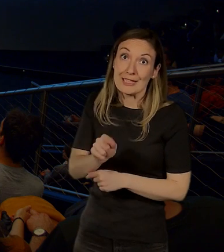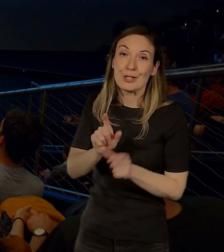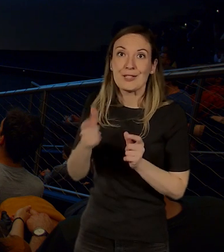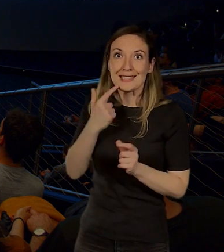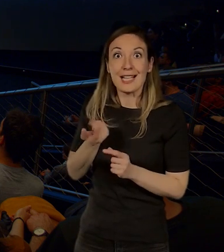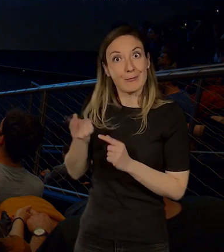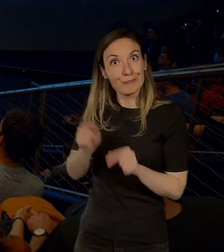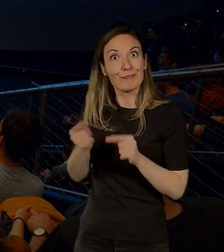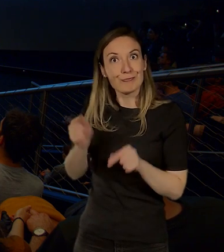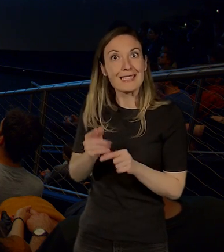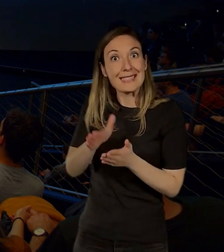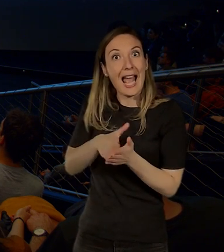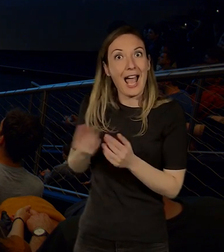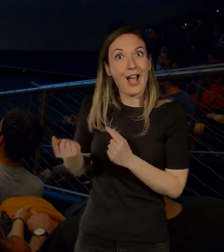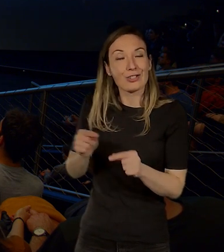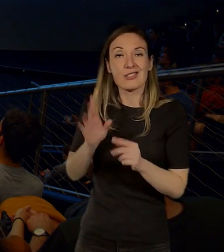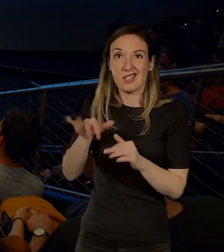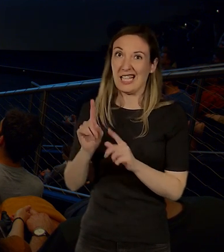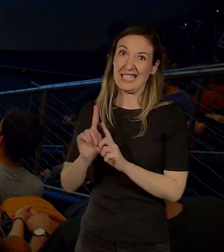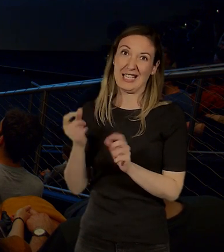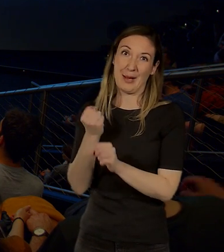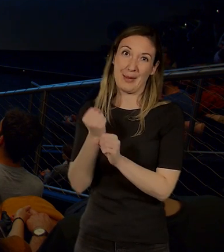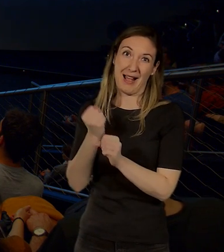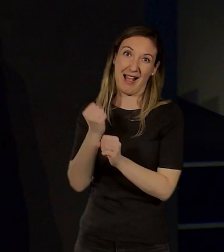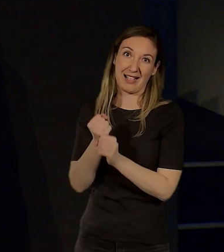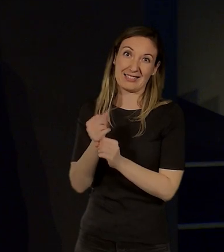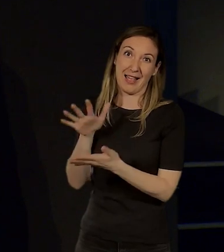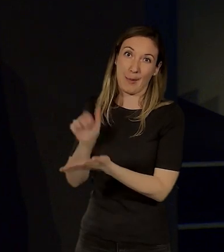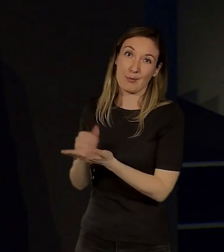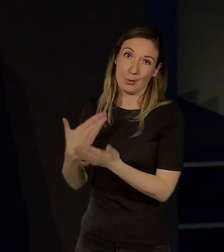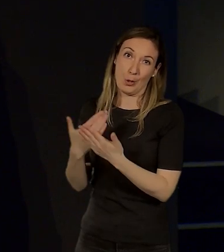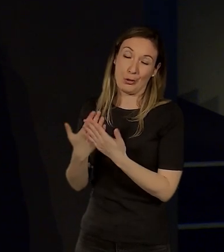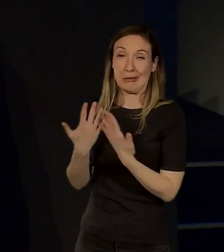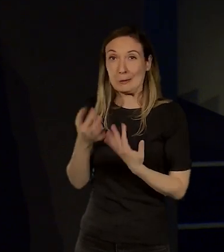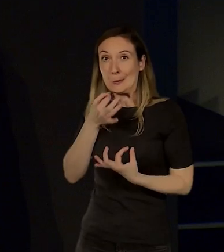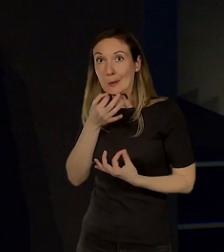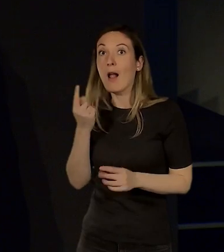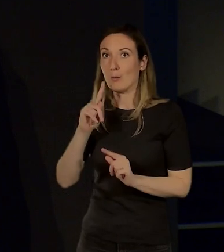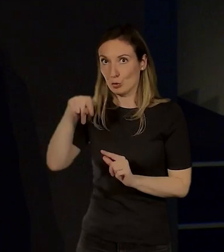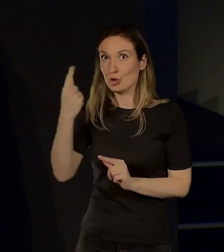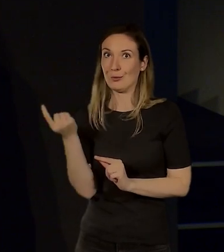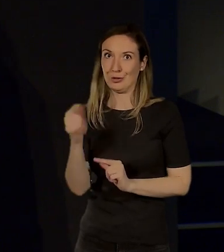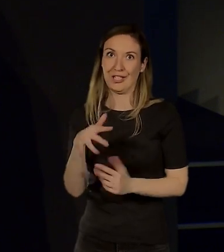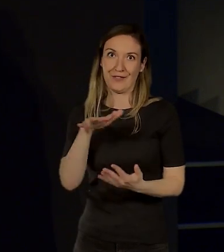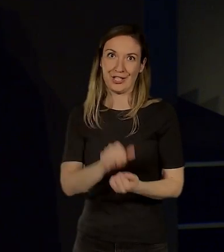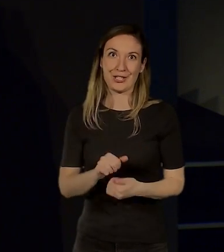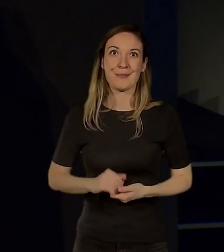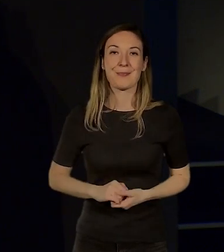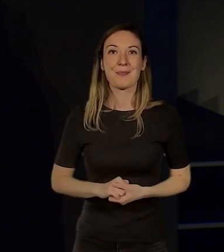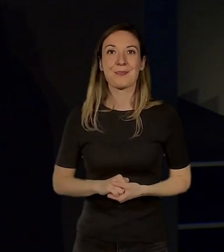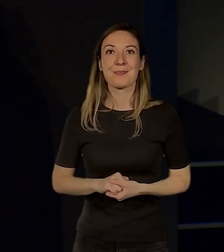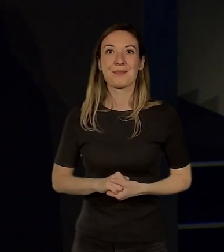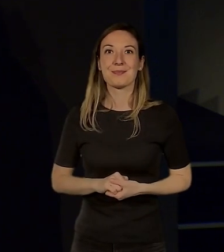tak věřím, že příště přijde. A já možná udělám